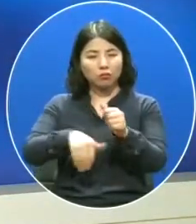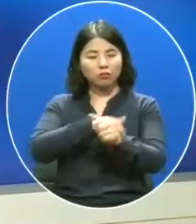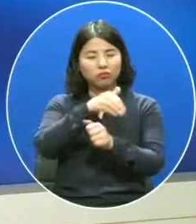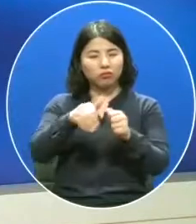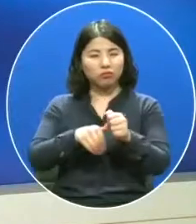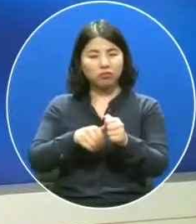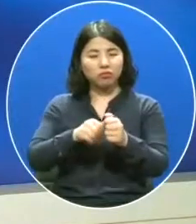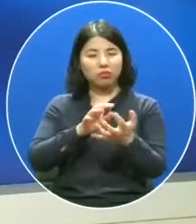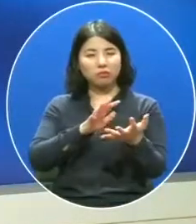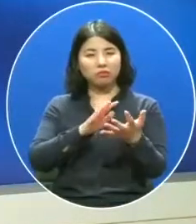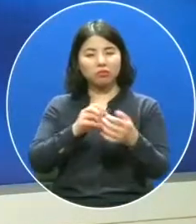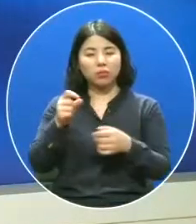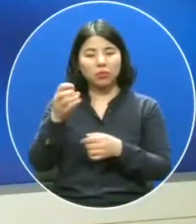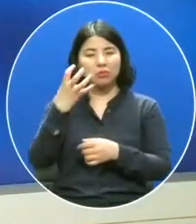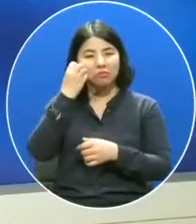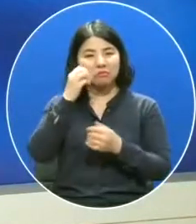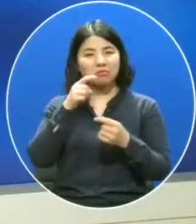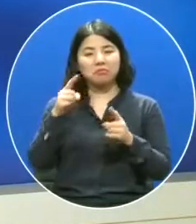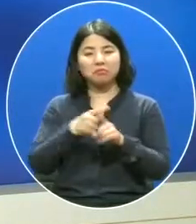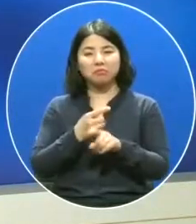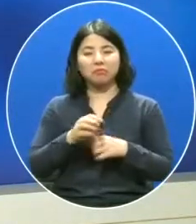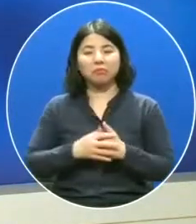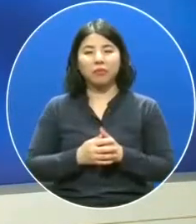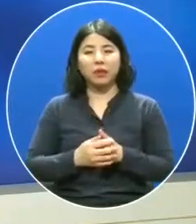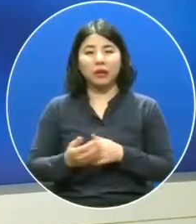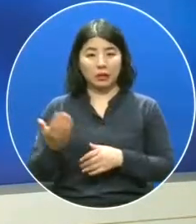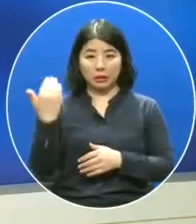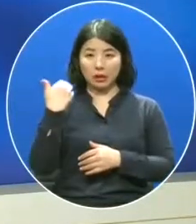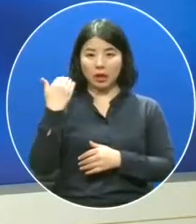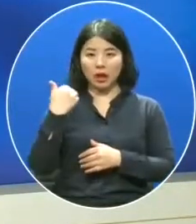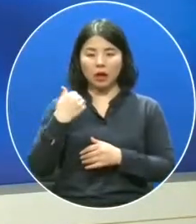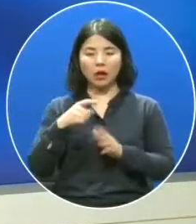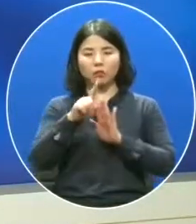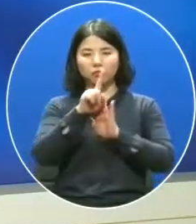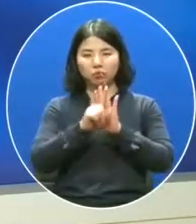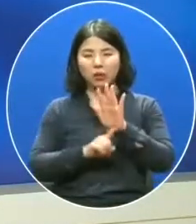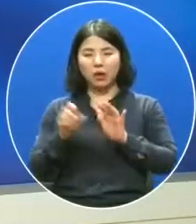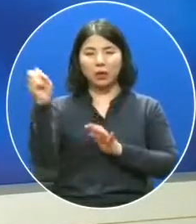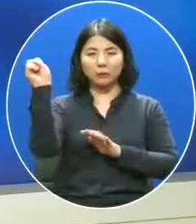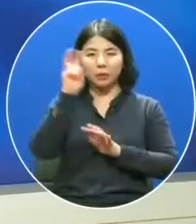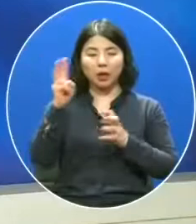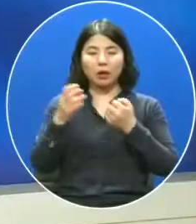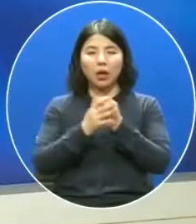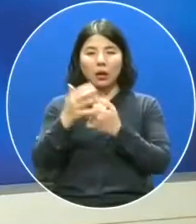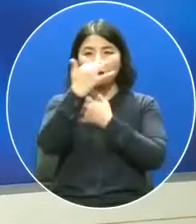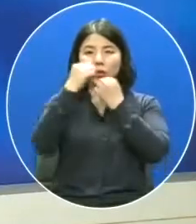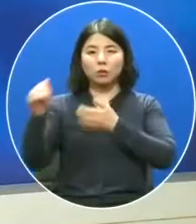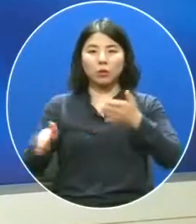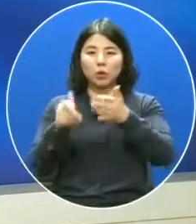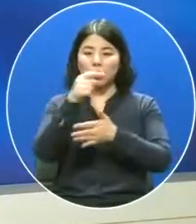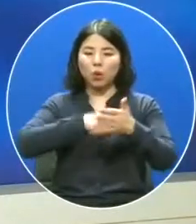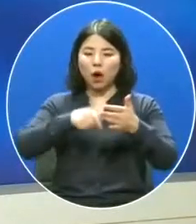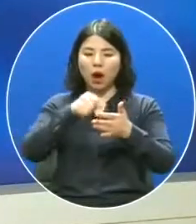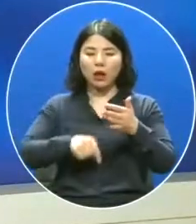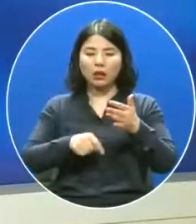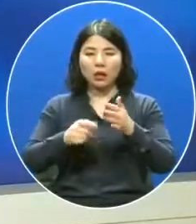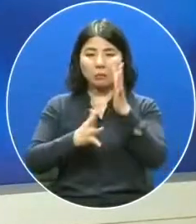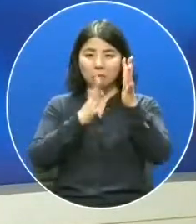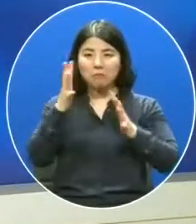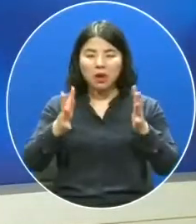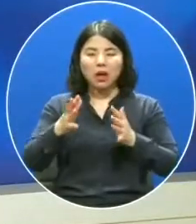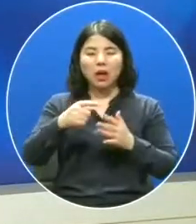있었습니다. 지난달 이상저온현상으로 충북도내 많은 농가들이 심각한 냉해 피해를 입었다고